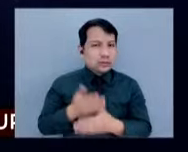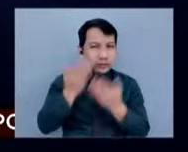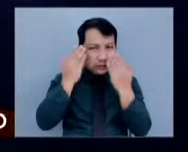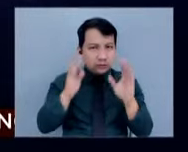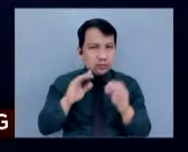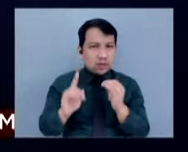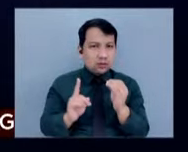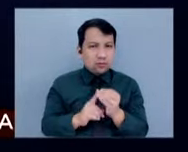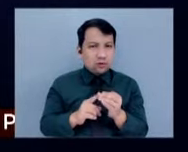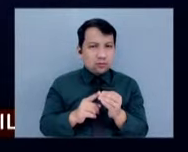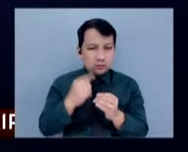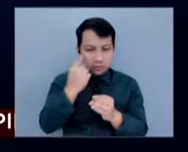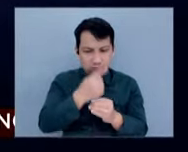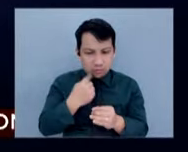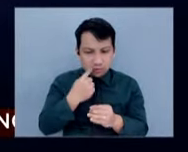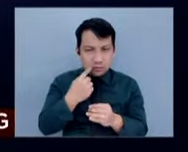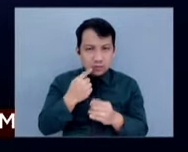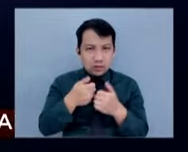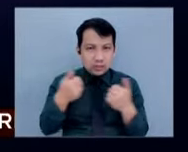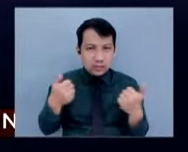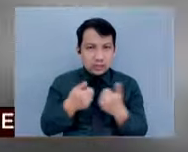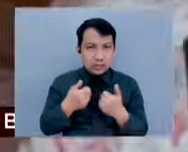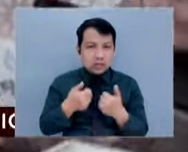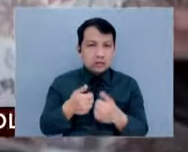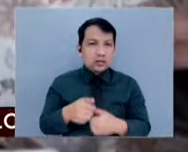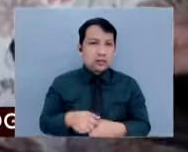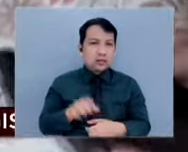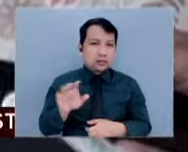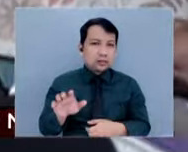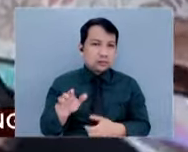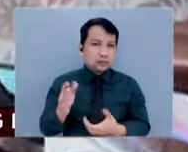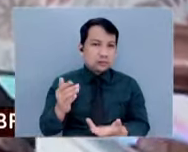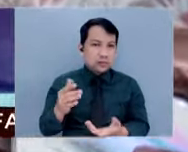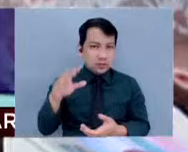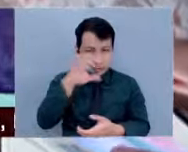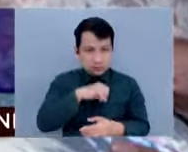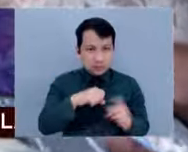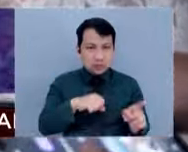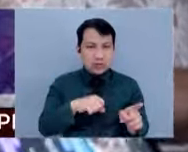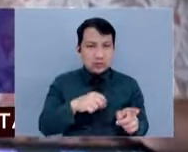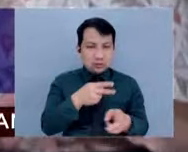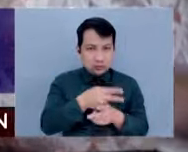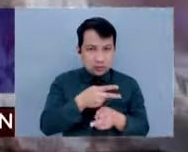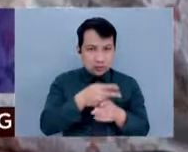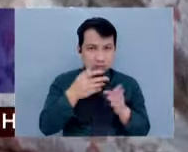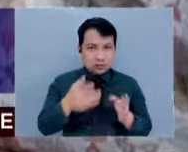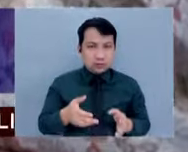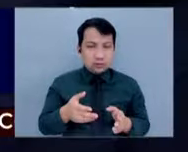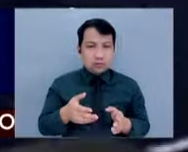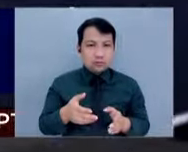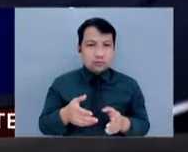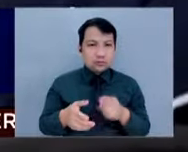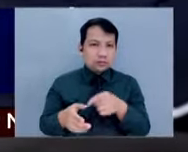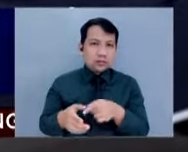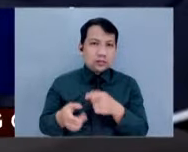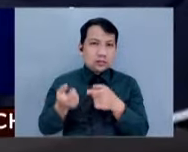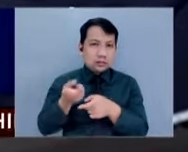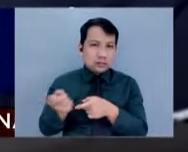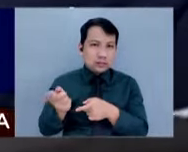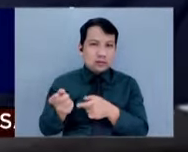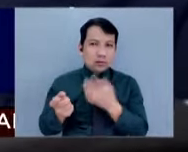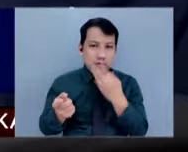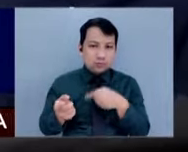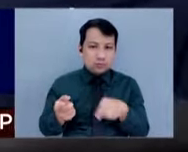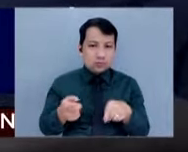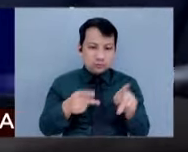o alambre ang ginamit pantali sa nguso ng aso. Hinala naman ang fur parents ni Hades na pagdiskitahan ng kung sino ang alaga niya